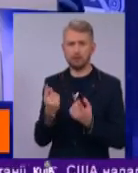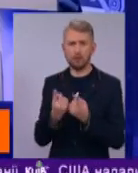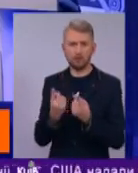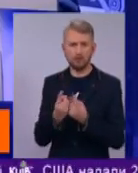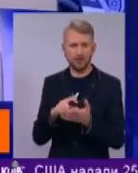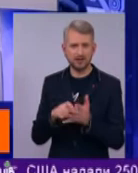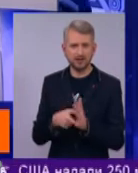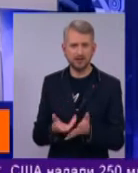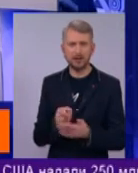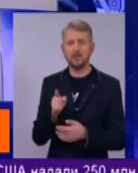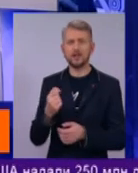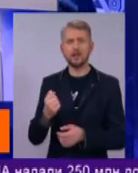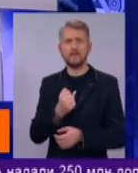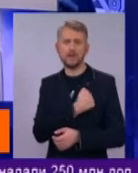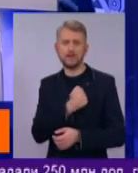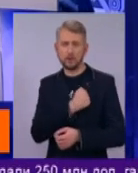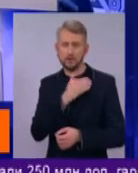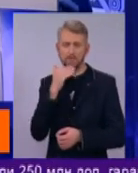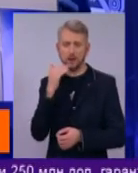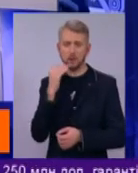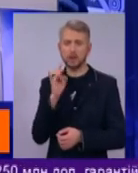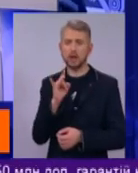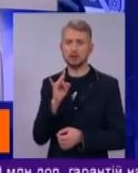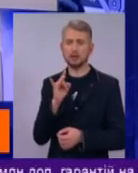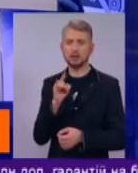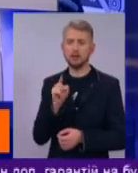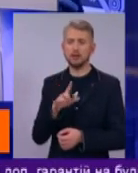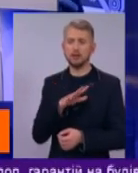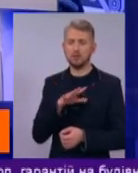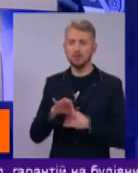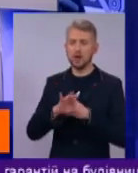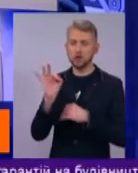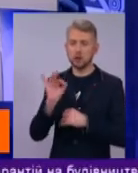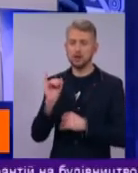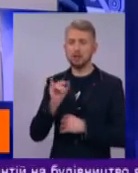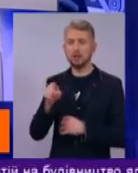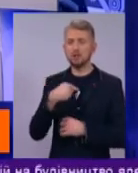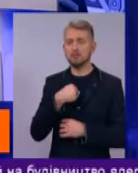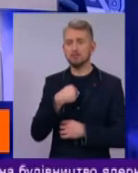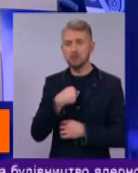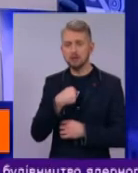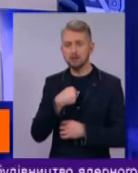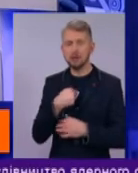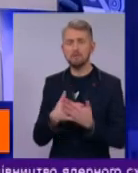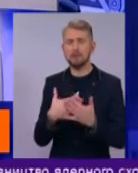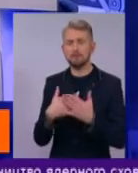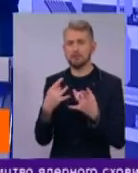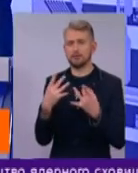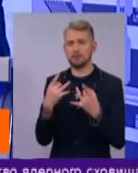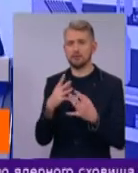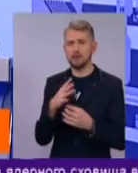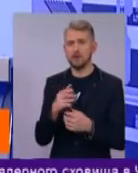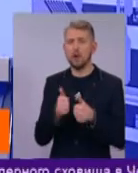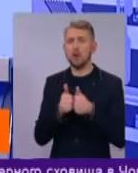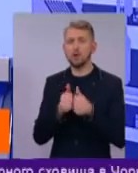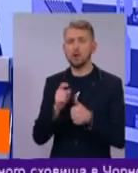він військовий, неодноразово теж був на Сході, і він мені наводив приклад колеги